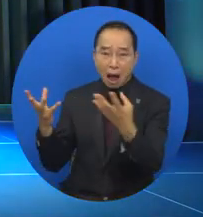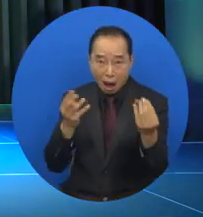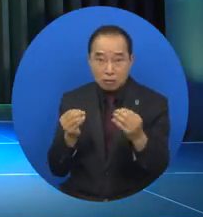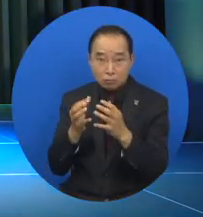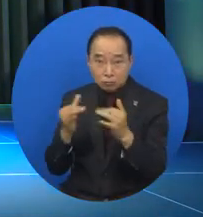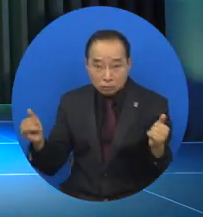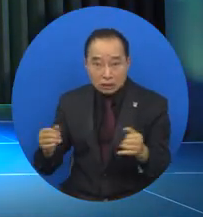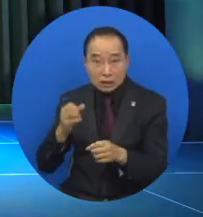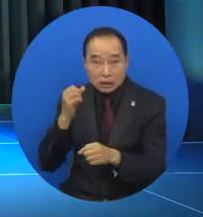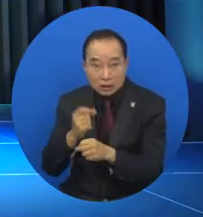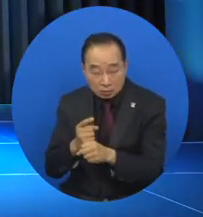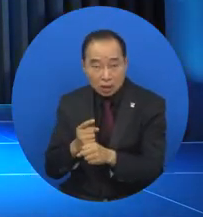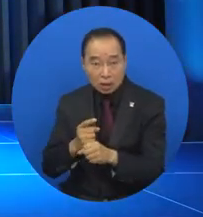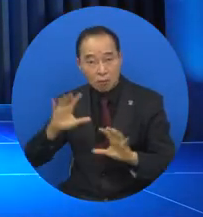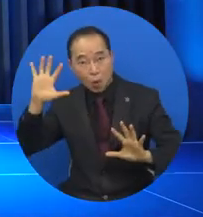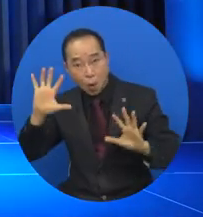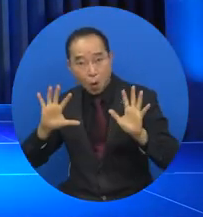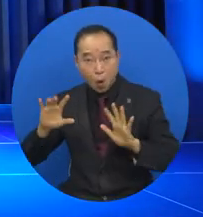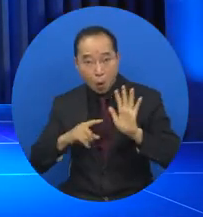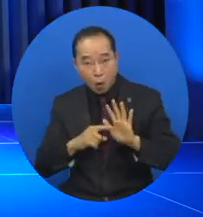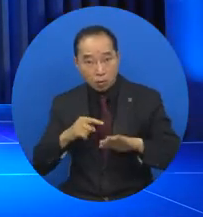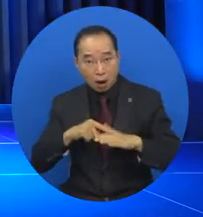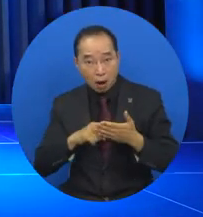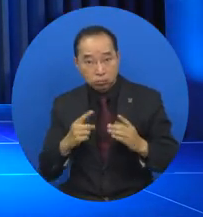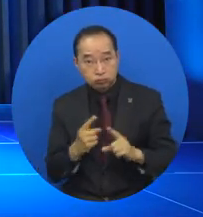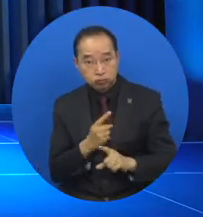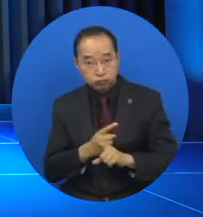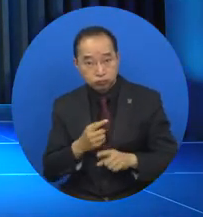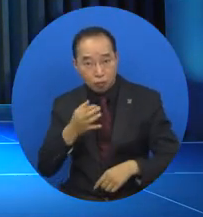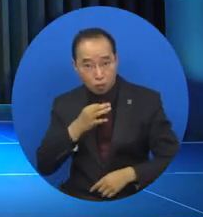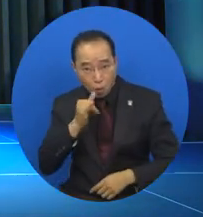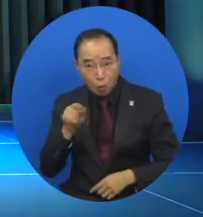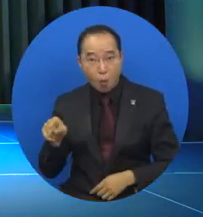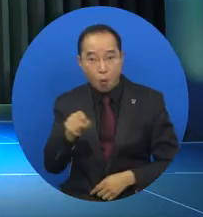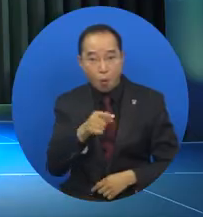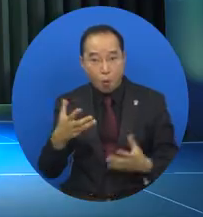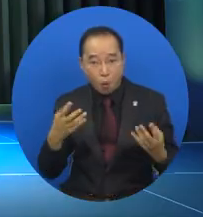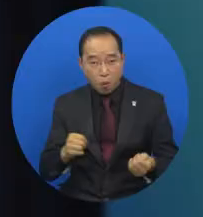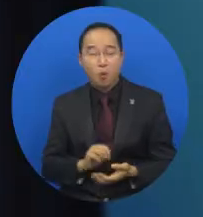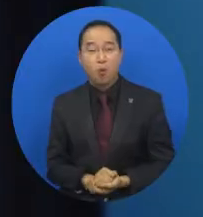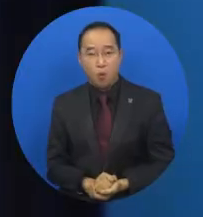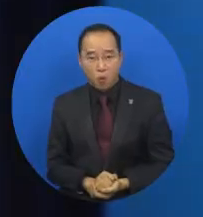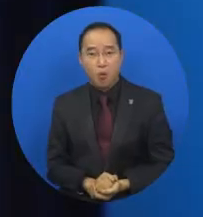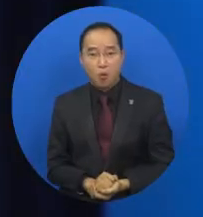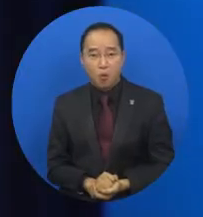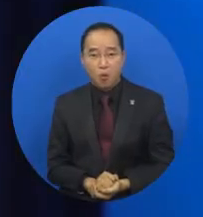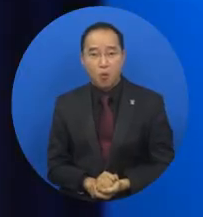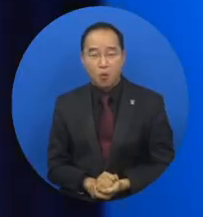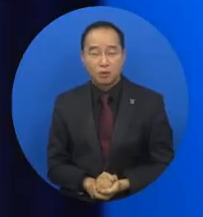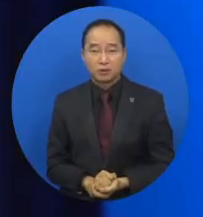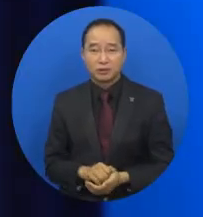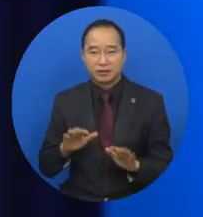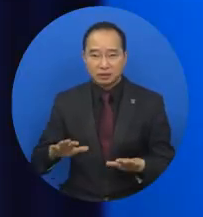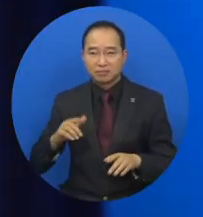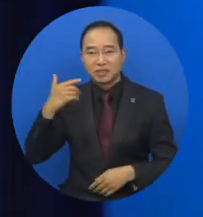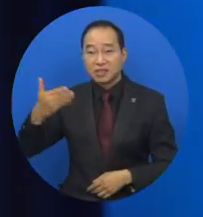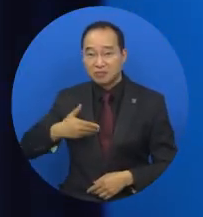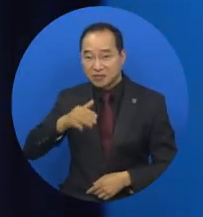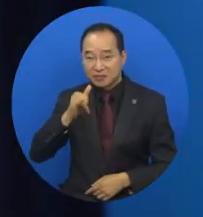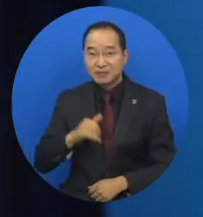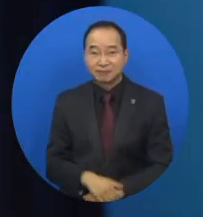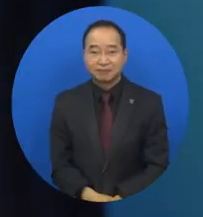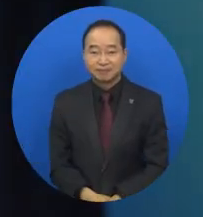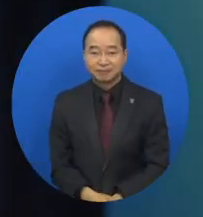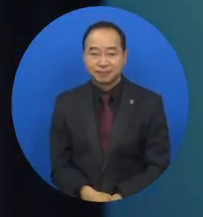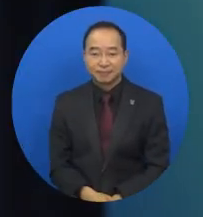몰랐는데 정말 많은 분들이 이미 표현 예술 치료에 도움을 받고 있었군요. 사사기 공동체 여러분께서도 궁금한 점이